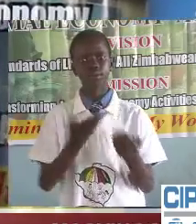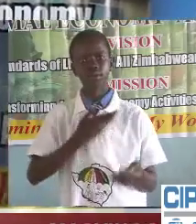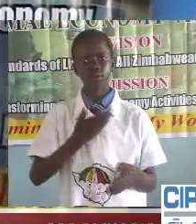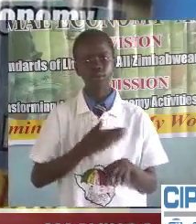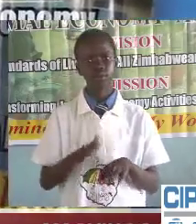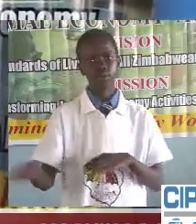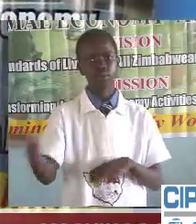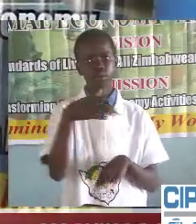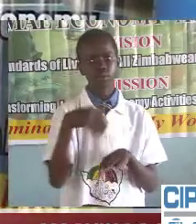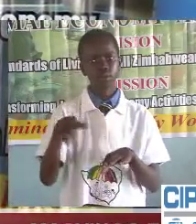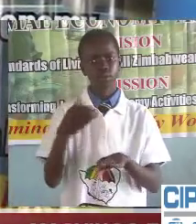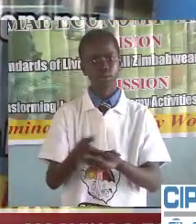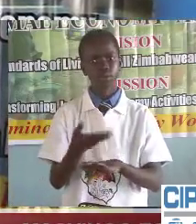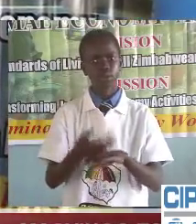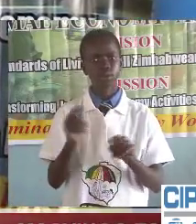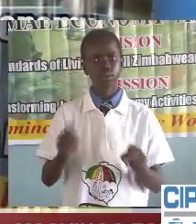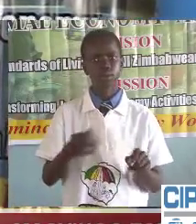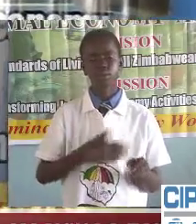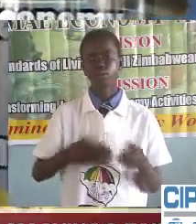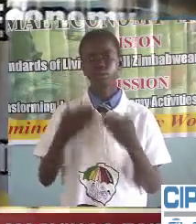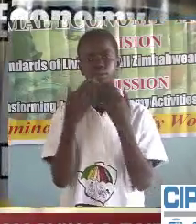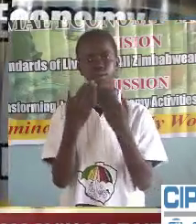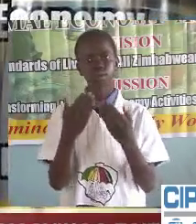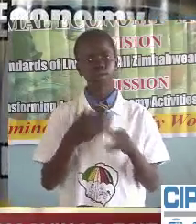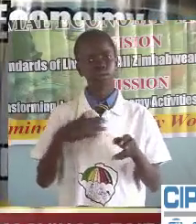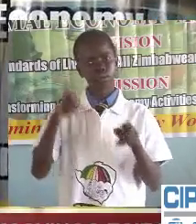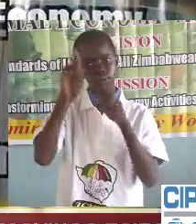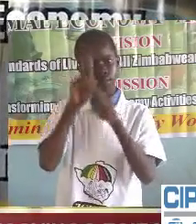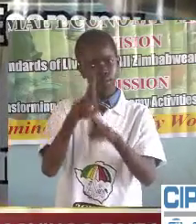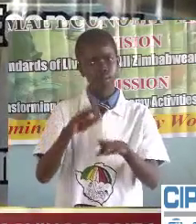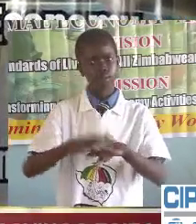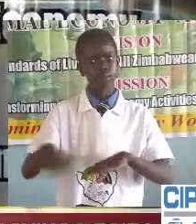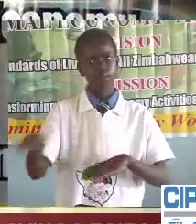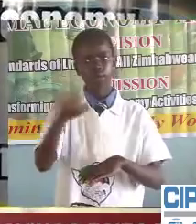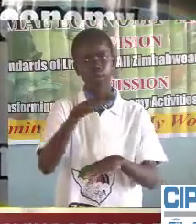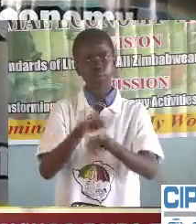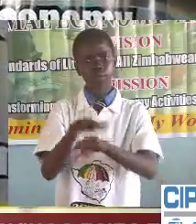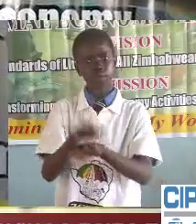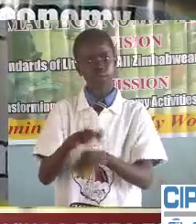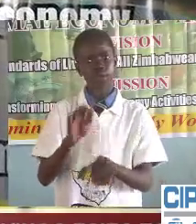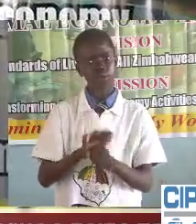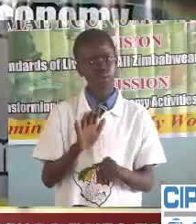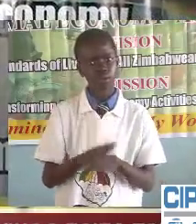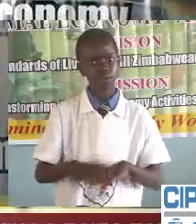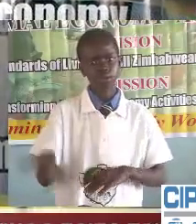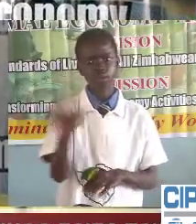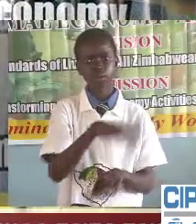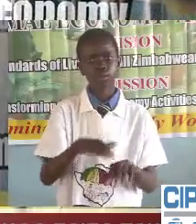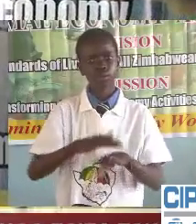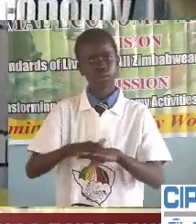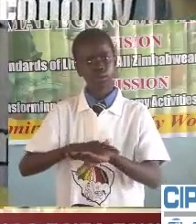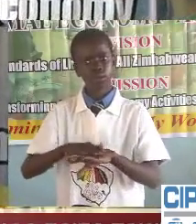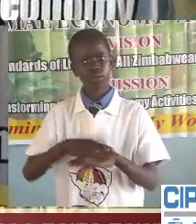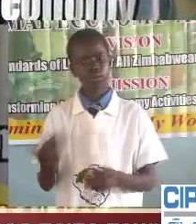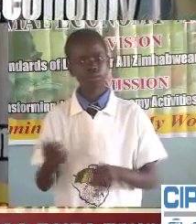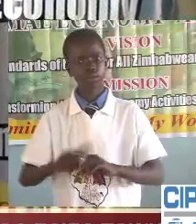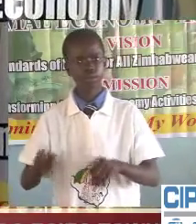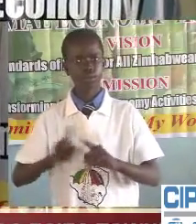atinawo mangwanani anhasi. Ndoda kucherechedza uvepo we-People's Rainbow Coalition. Vane